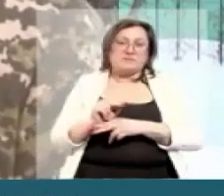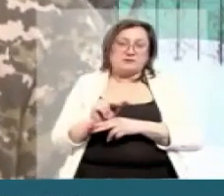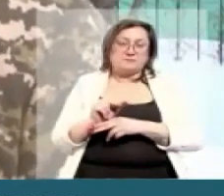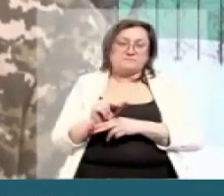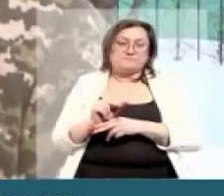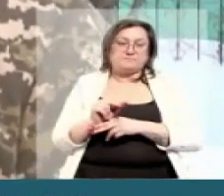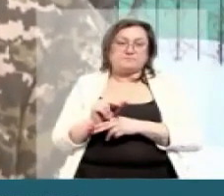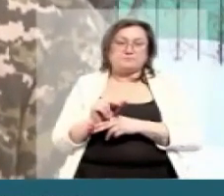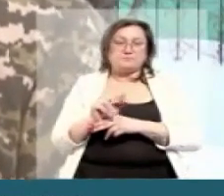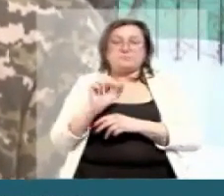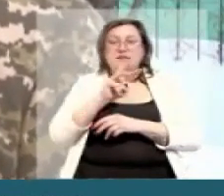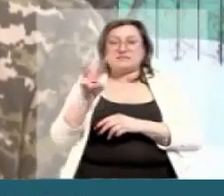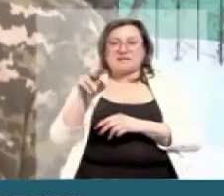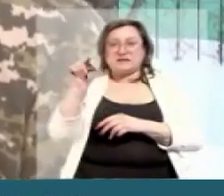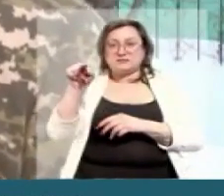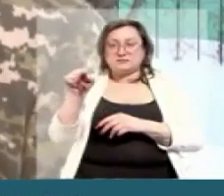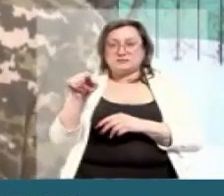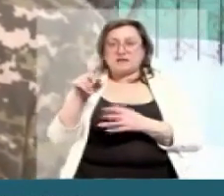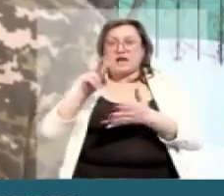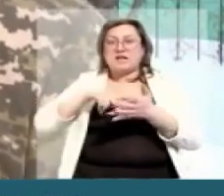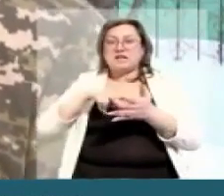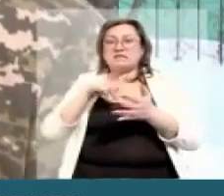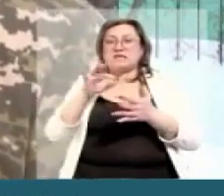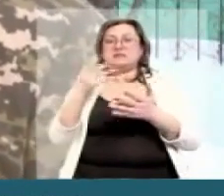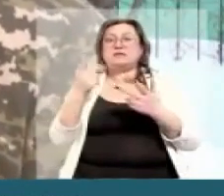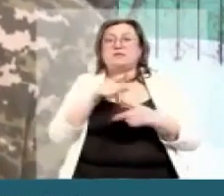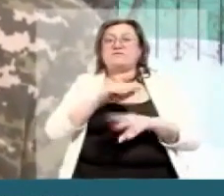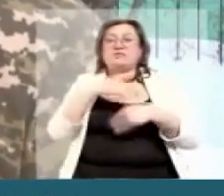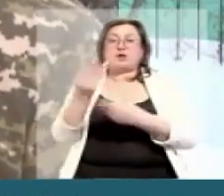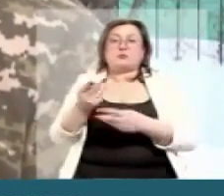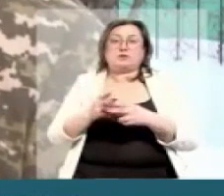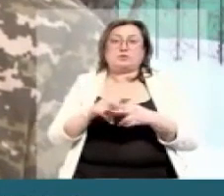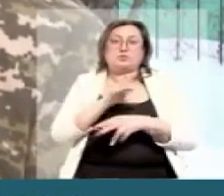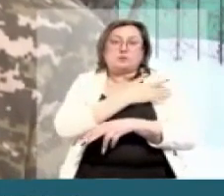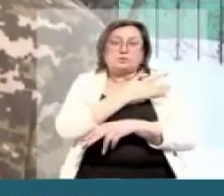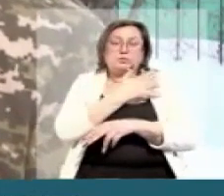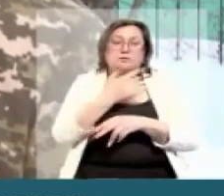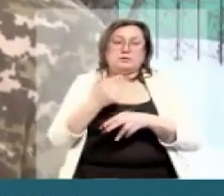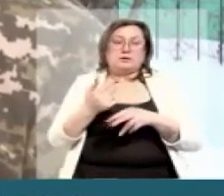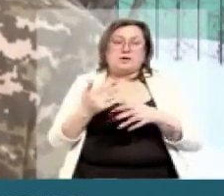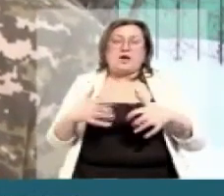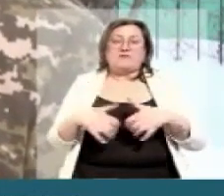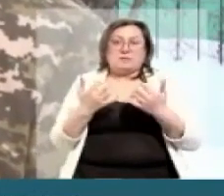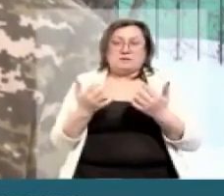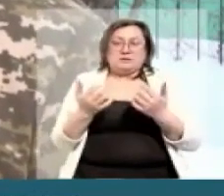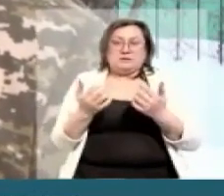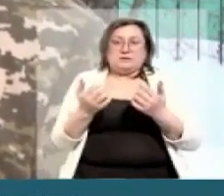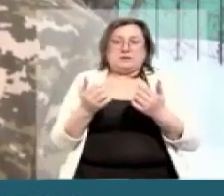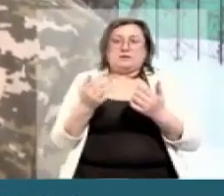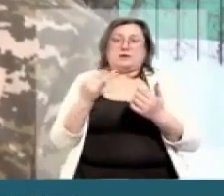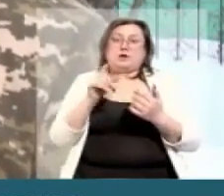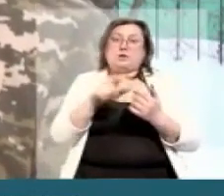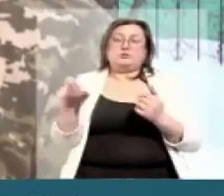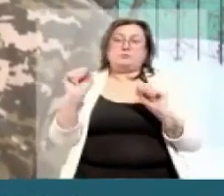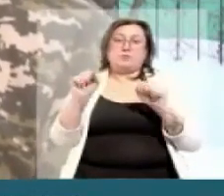поправки на сайт Е лицензирования который выдаёт данную услугу автоматизировано и уже